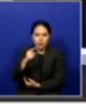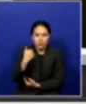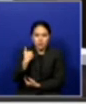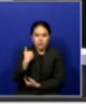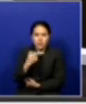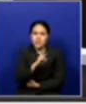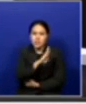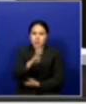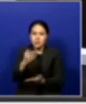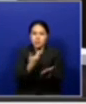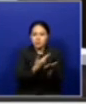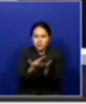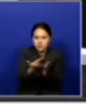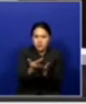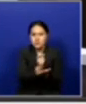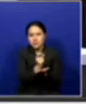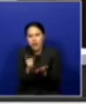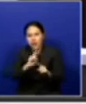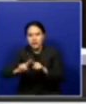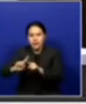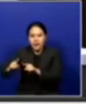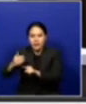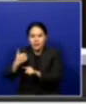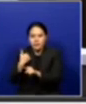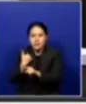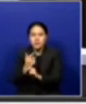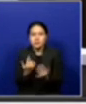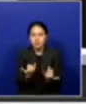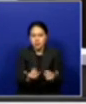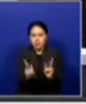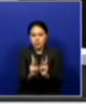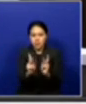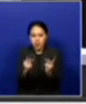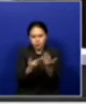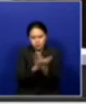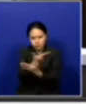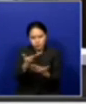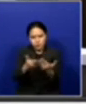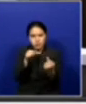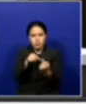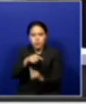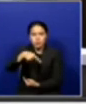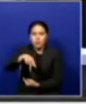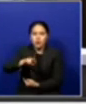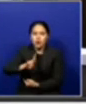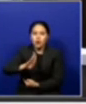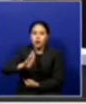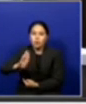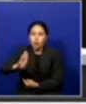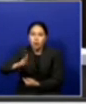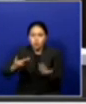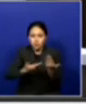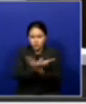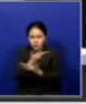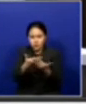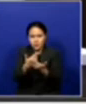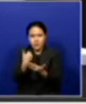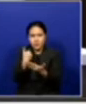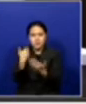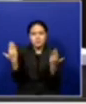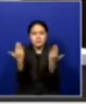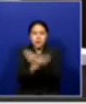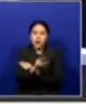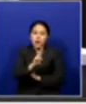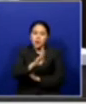างคณะกรรมการวินิจฉัยนะครับของพรบจัดซื้อจัดจ้างไปเปลี่ยนระเบียบเพื่อร